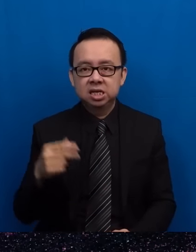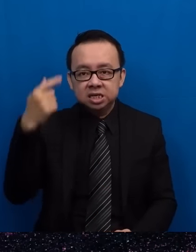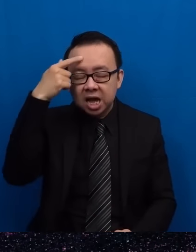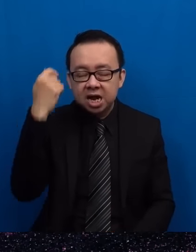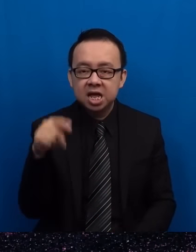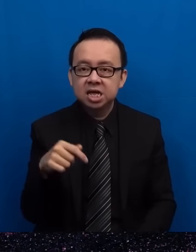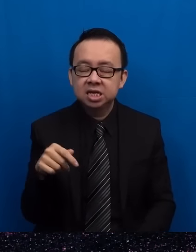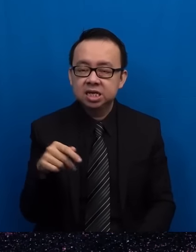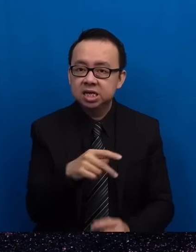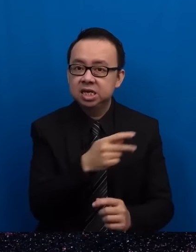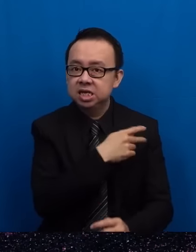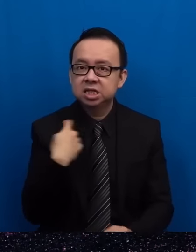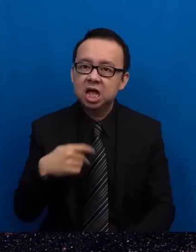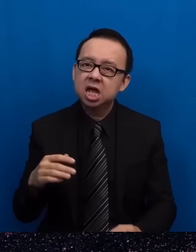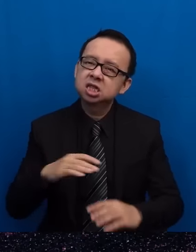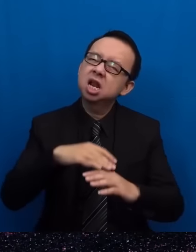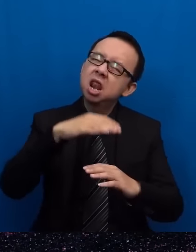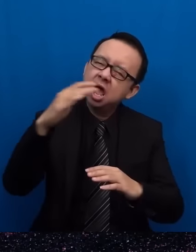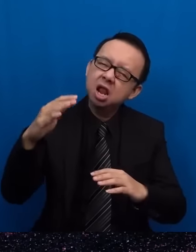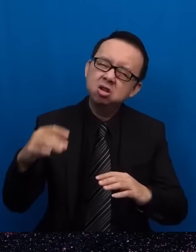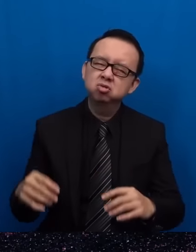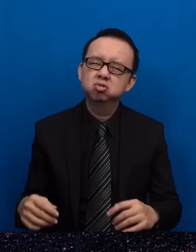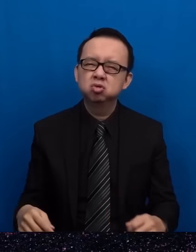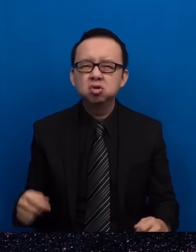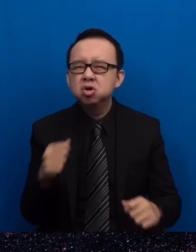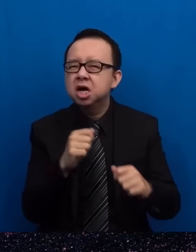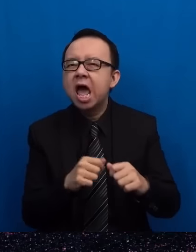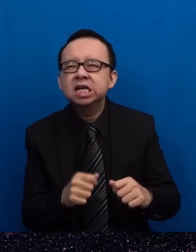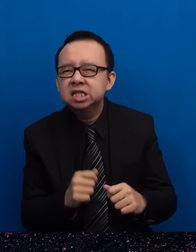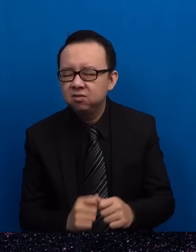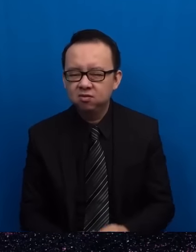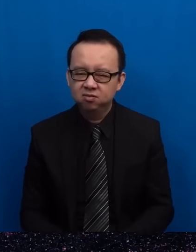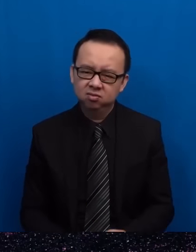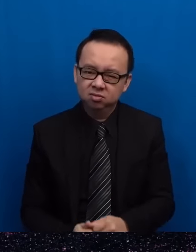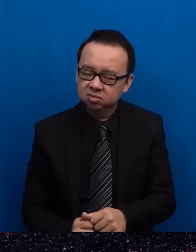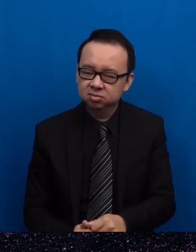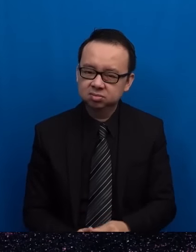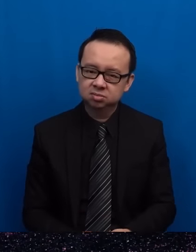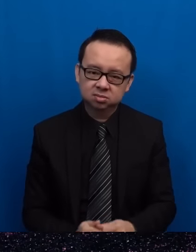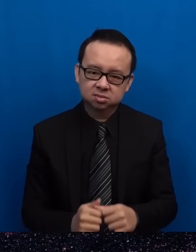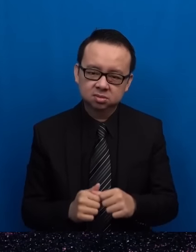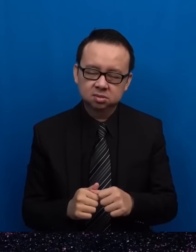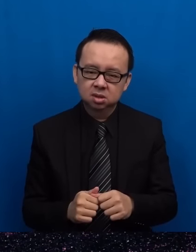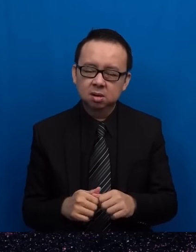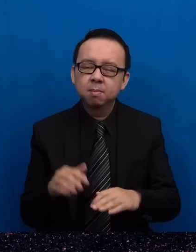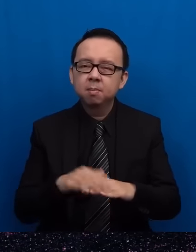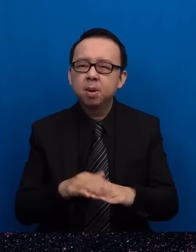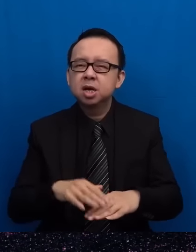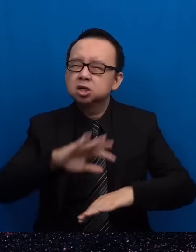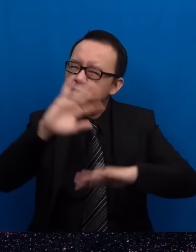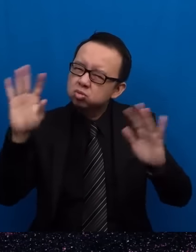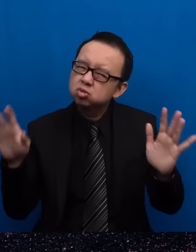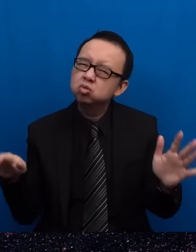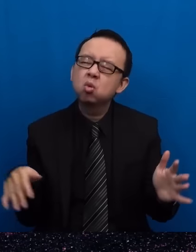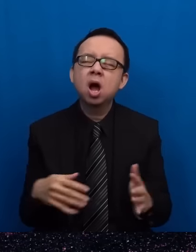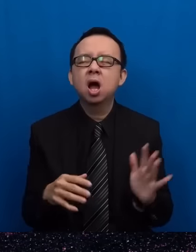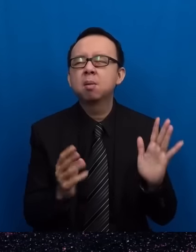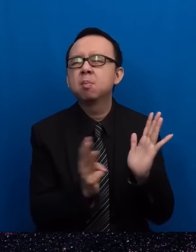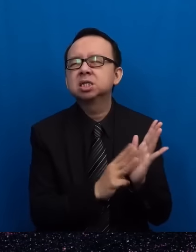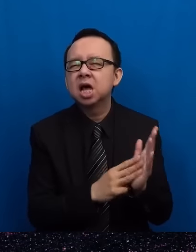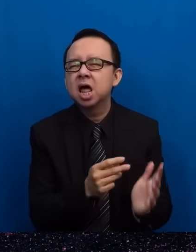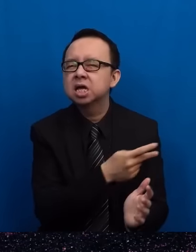Ketika kita reaktif, bukan responsif to God, tapi reaktif to the circumstances atau keadaan apalagi to our own feelings